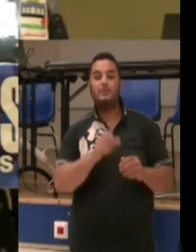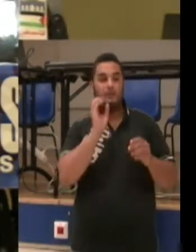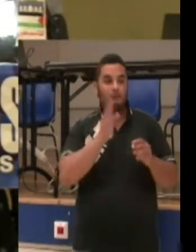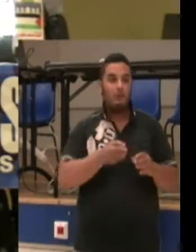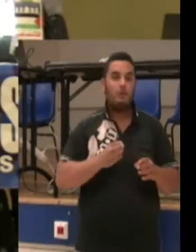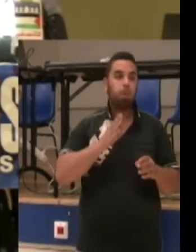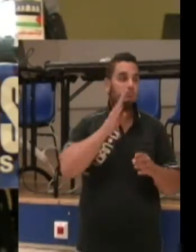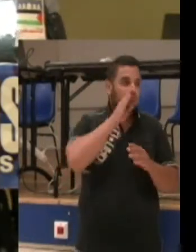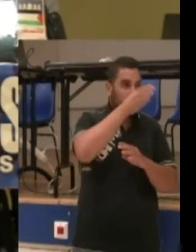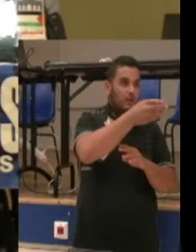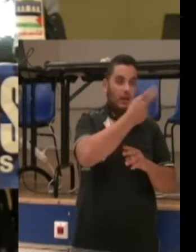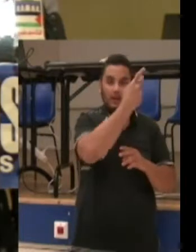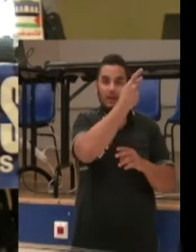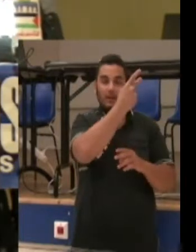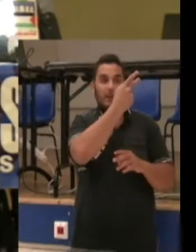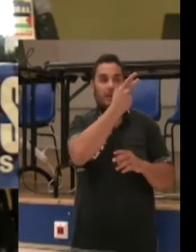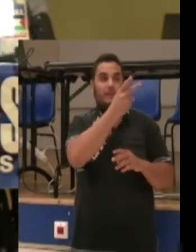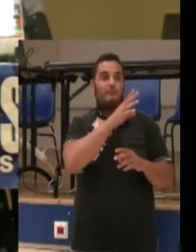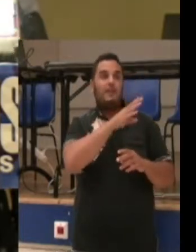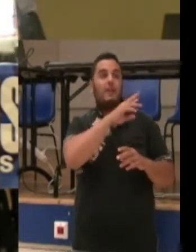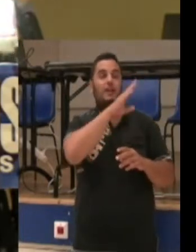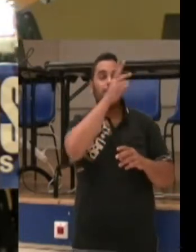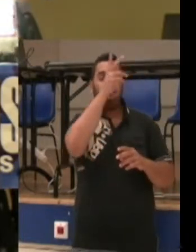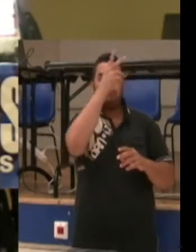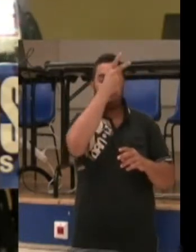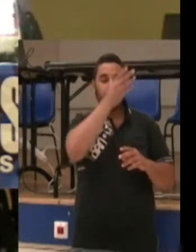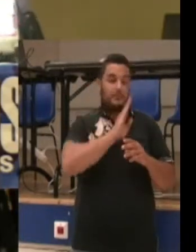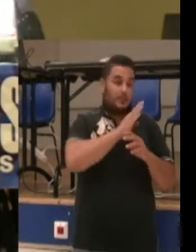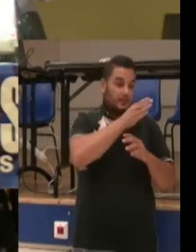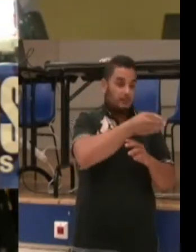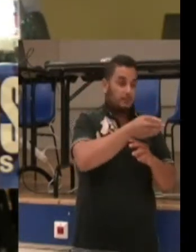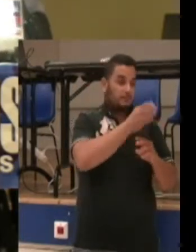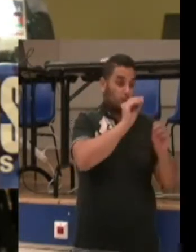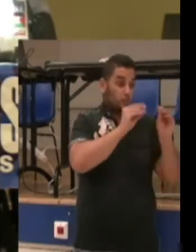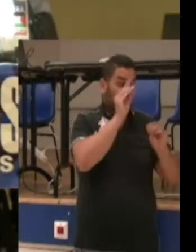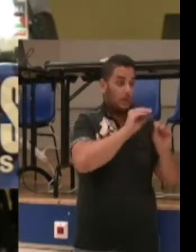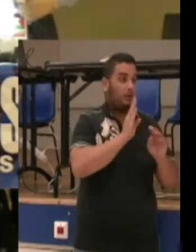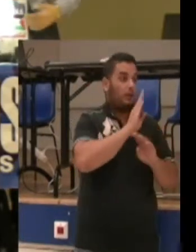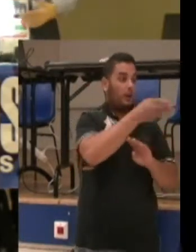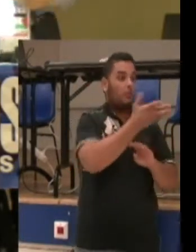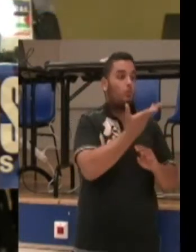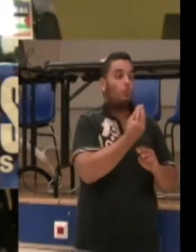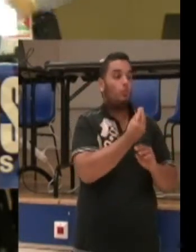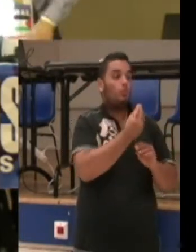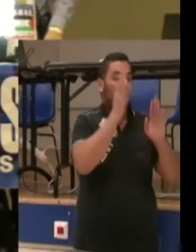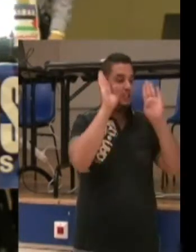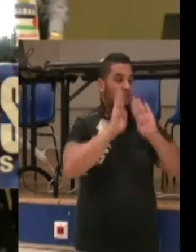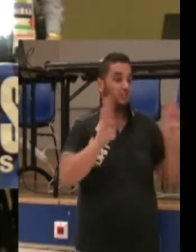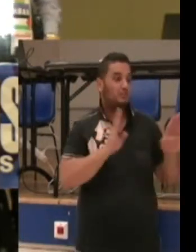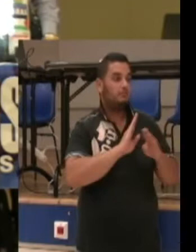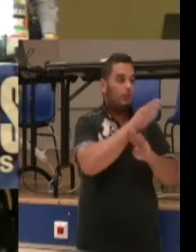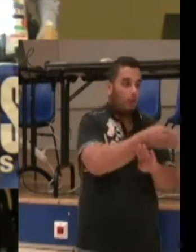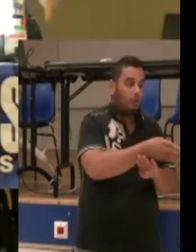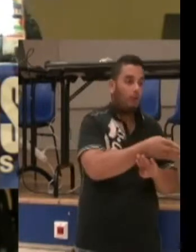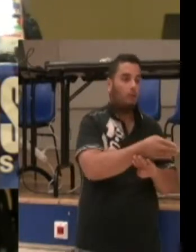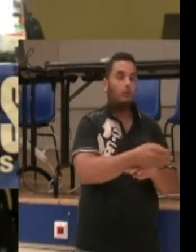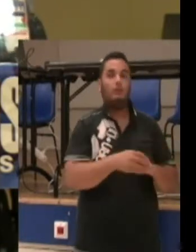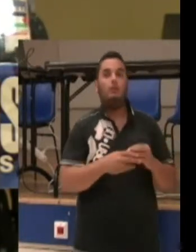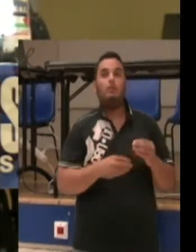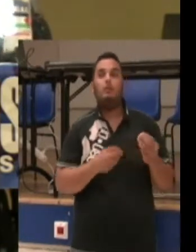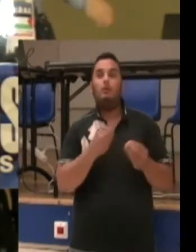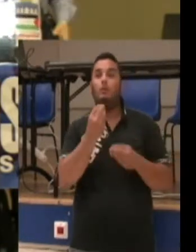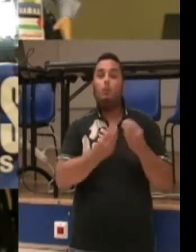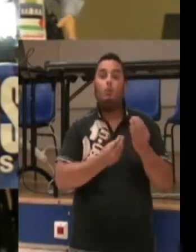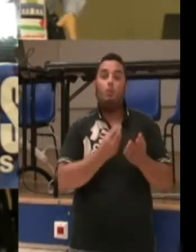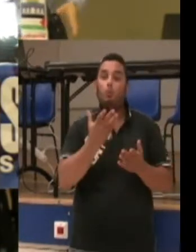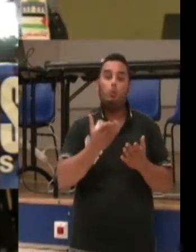traversent la frontière vers l'Égypte, ou vers ce qu'on appelle Israël, de nord. Et dans